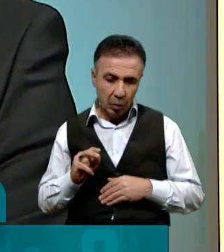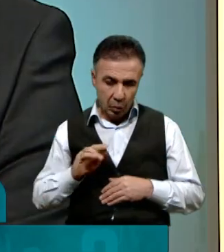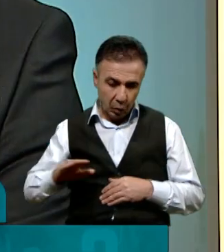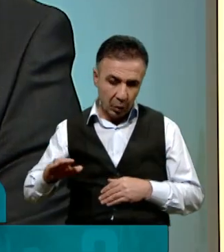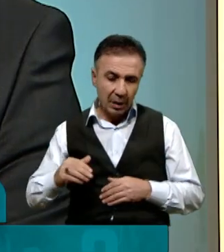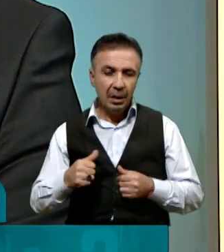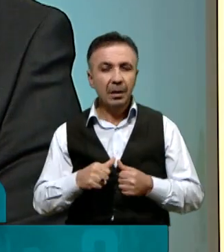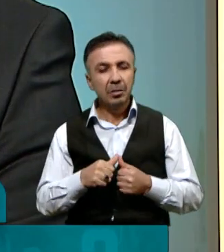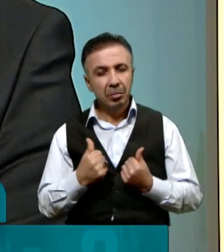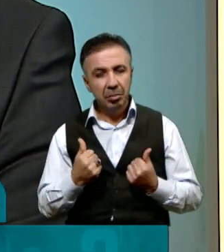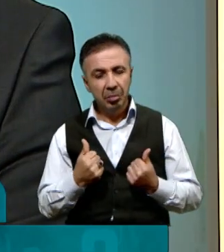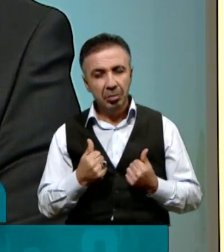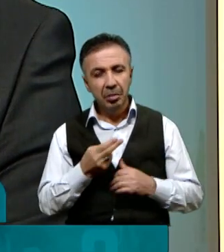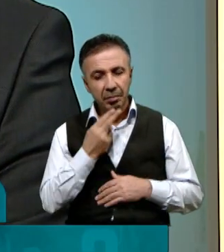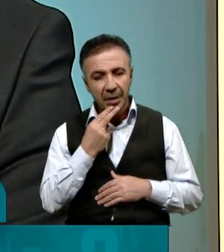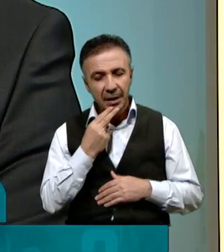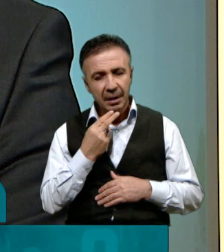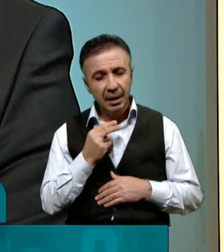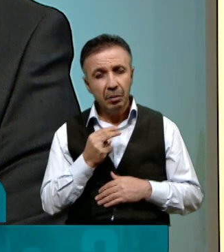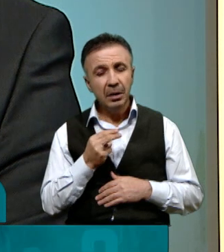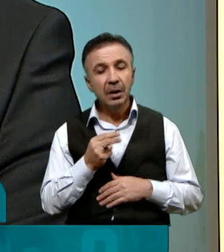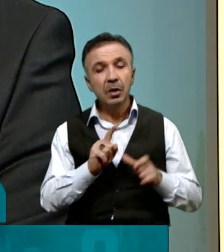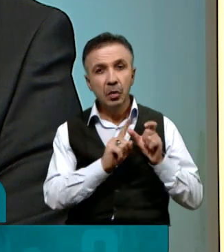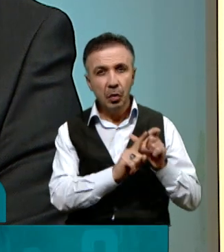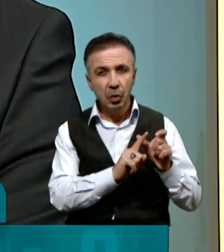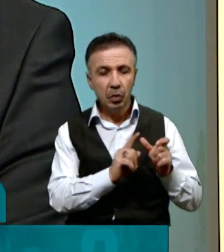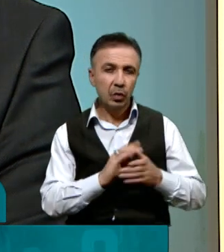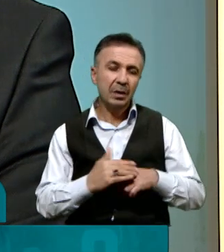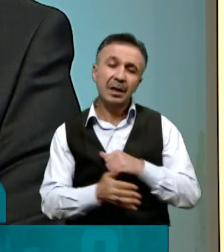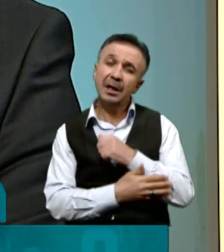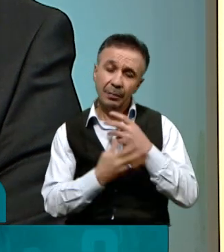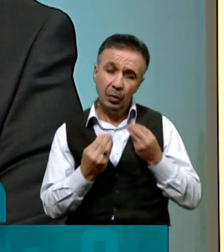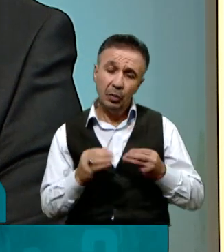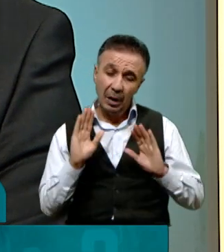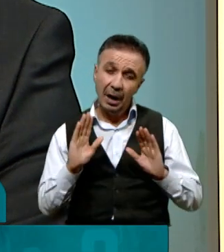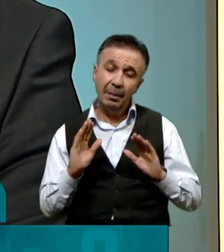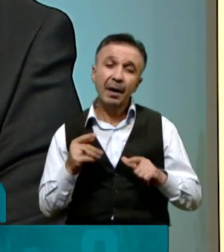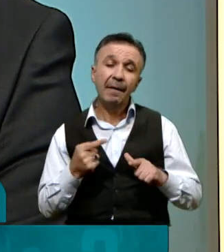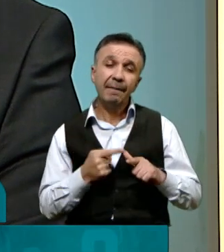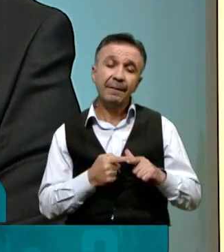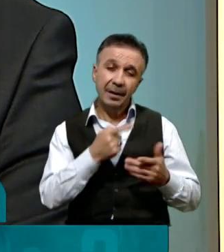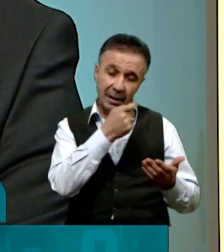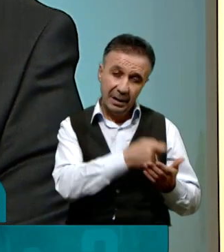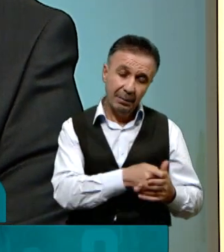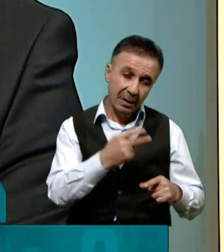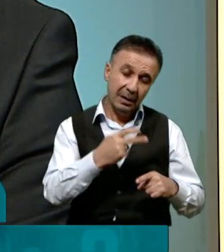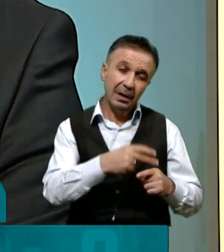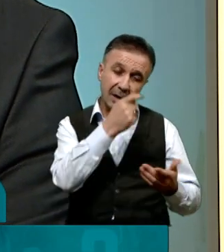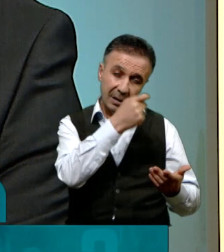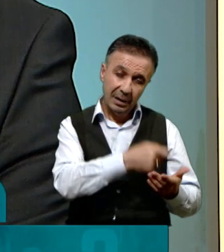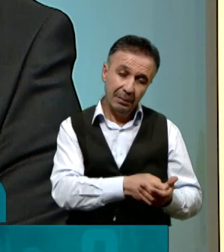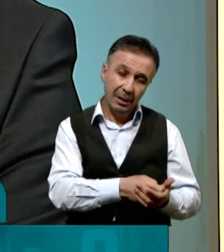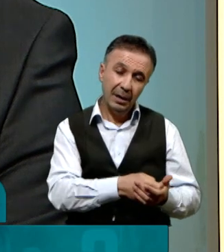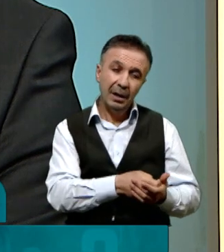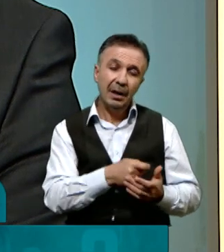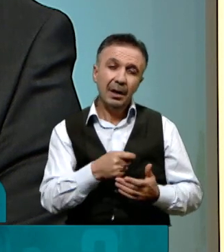dolu bu tür insanları ne yaparız? Koruruz, kollarız. Ama fitre gibi, zekat gibi, fidye gibi